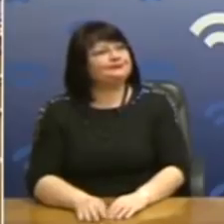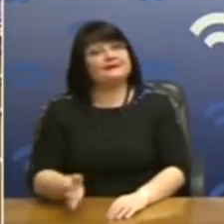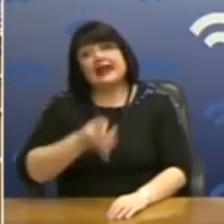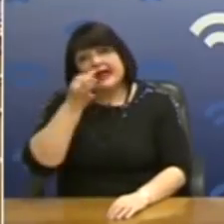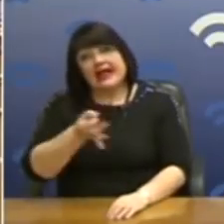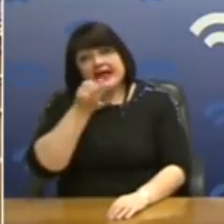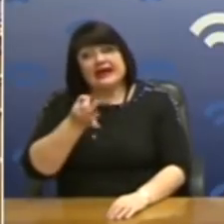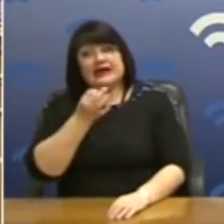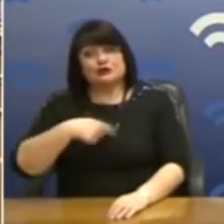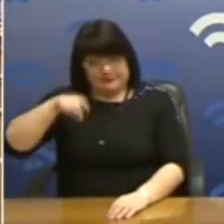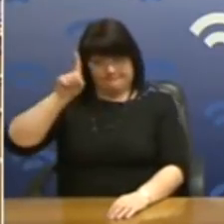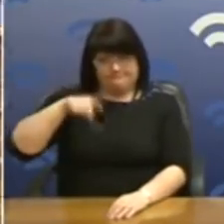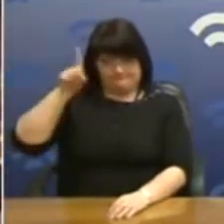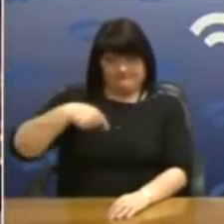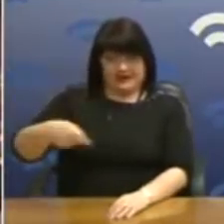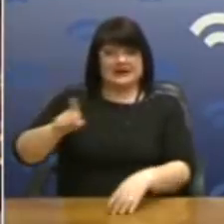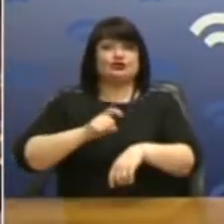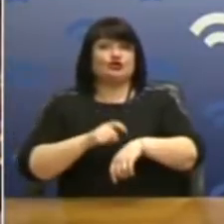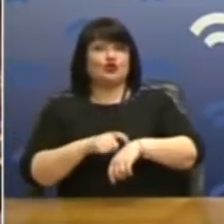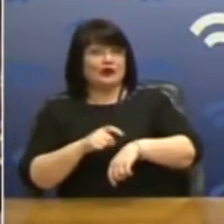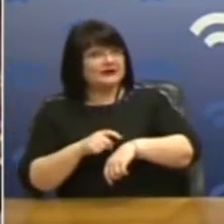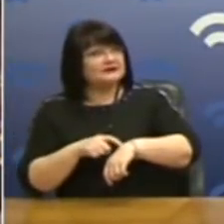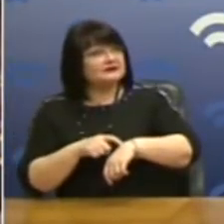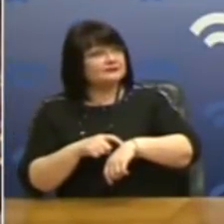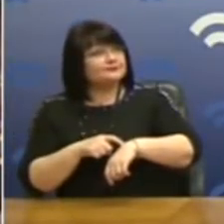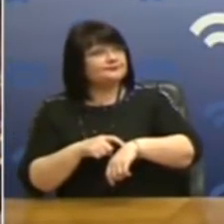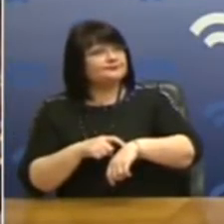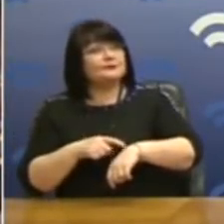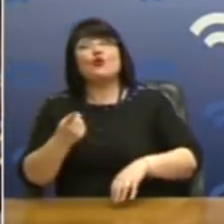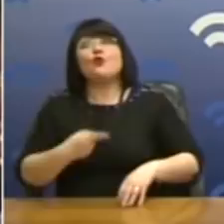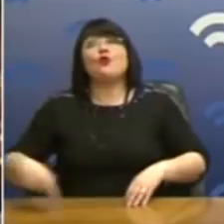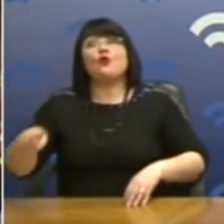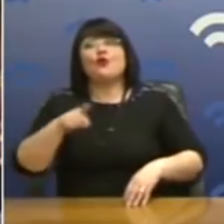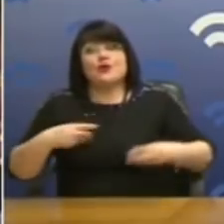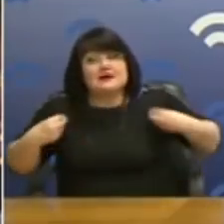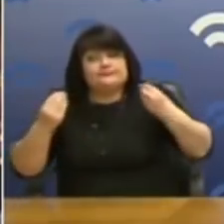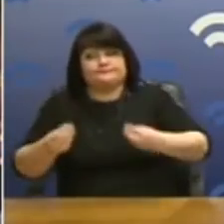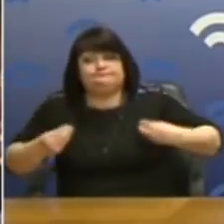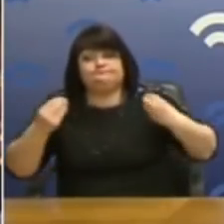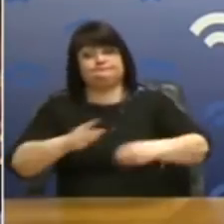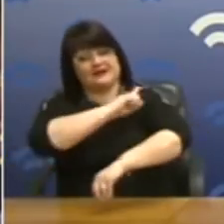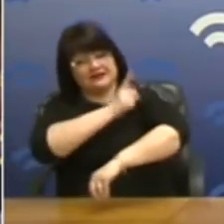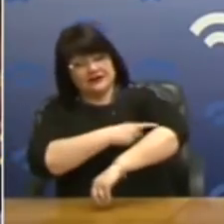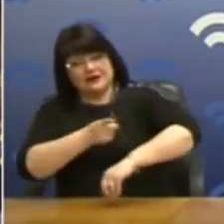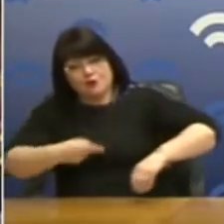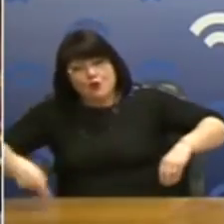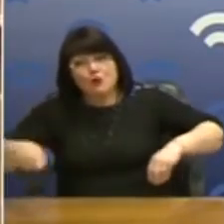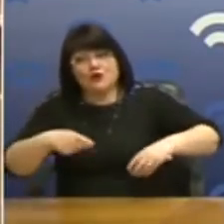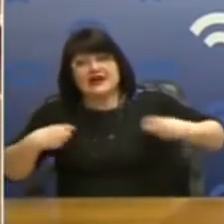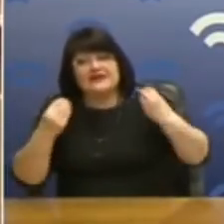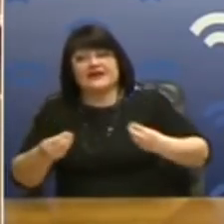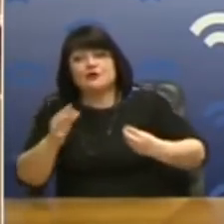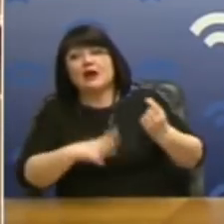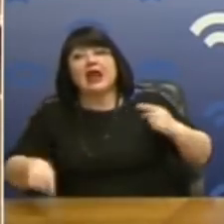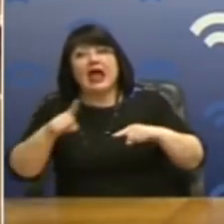Αυτές τις μέρες, αυτές τις ώρες, δίνουμε όλες μας τις δυνάμεις, όλοι και όλες, όλος ο